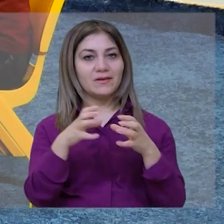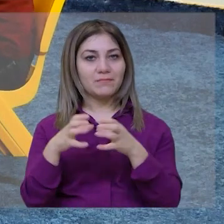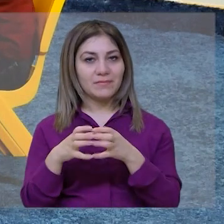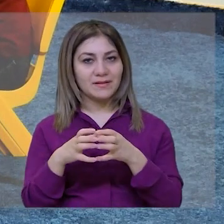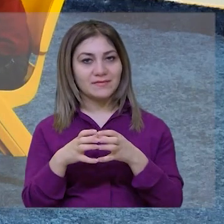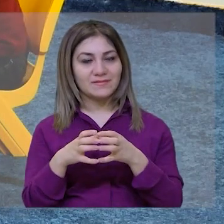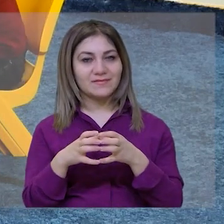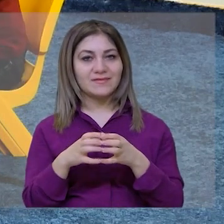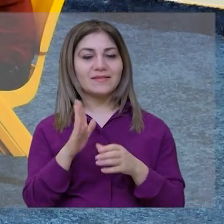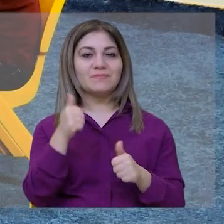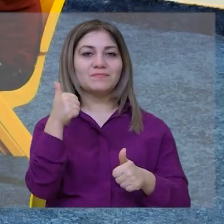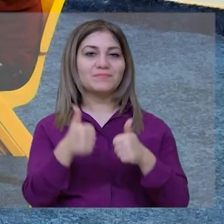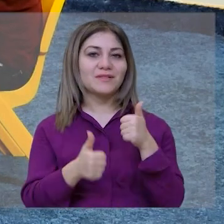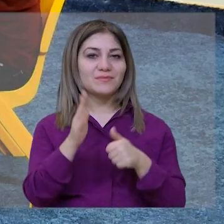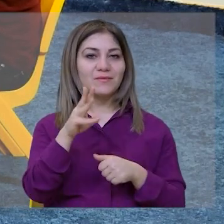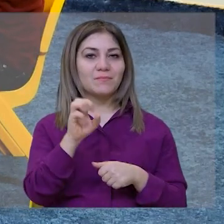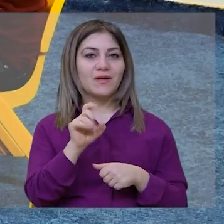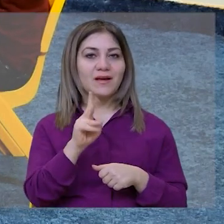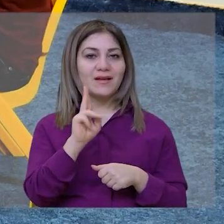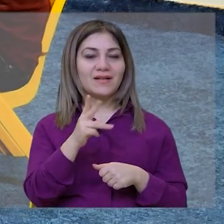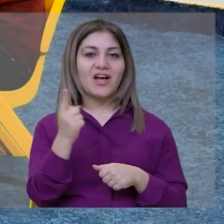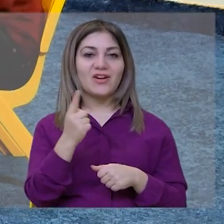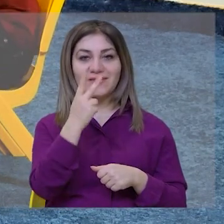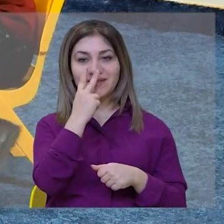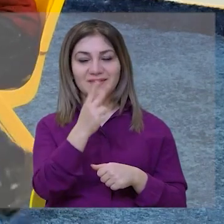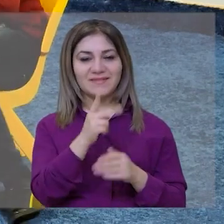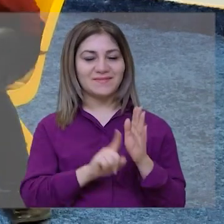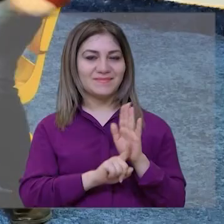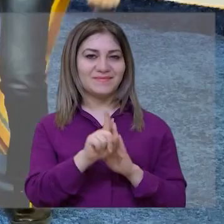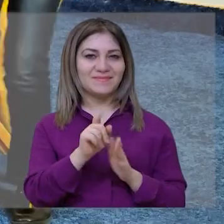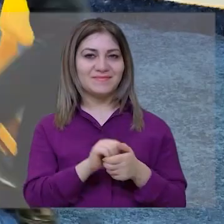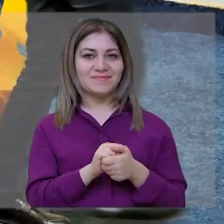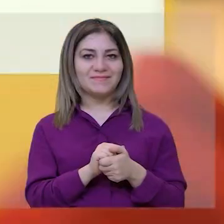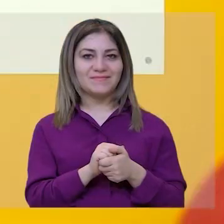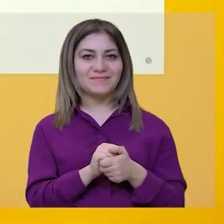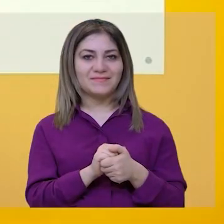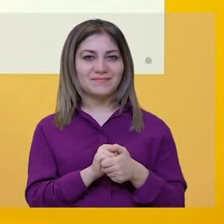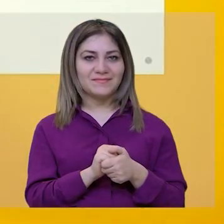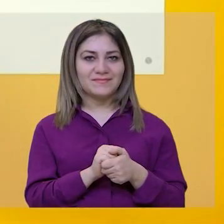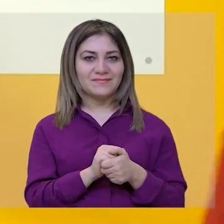կանենք մրցութային կարգով։ Մարկի ձեռքը ես առաջինը տեսա։ Մարկ, սկսում ենք։